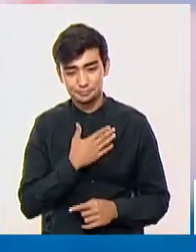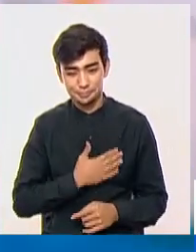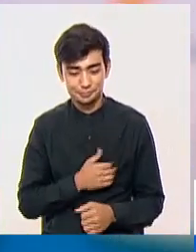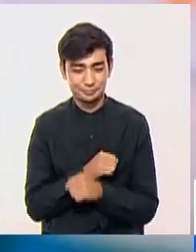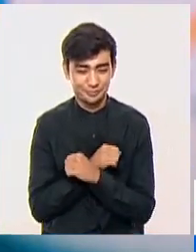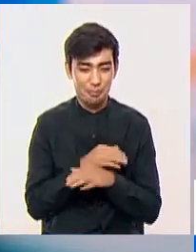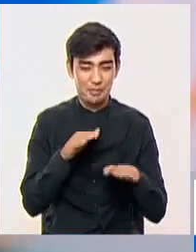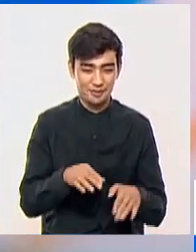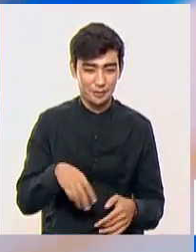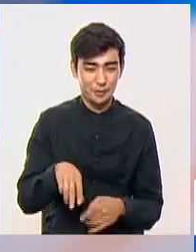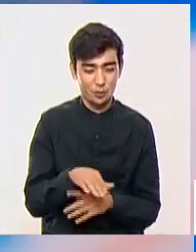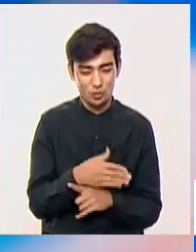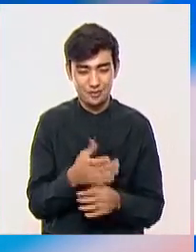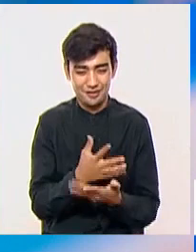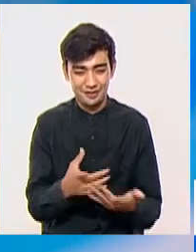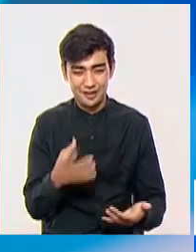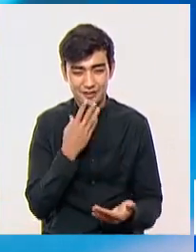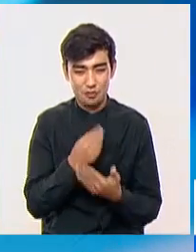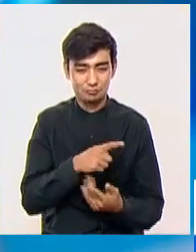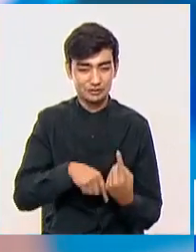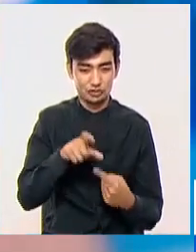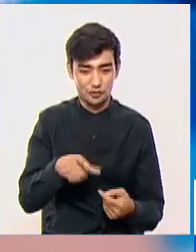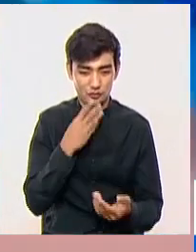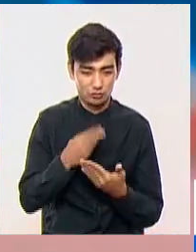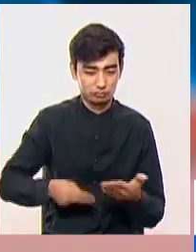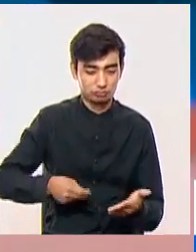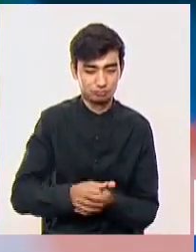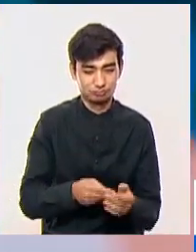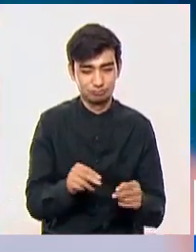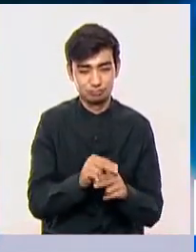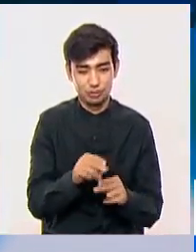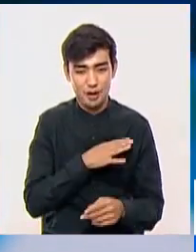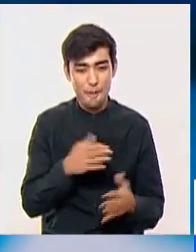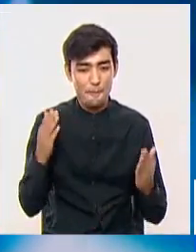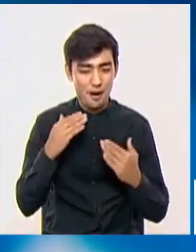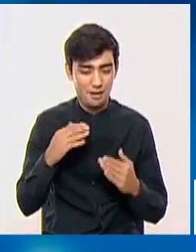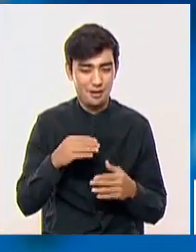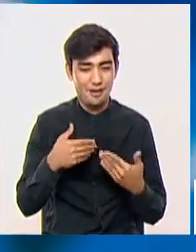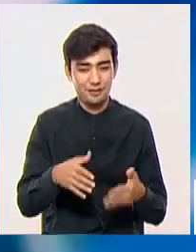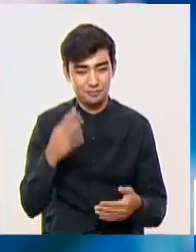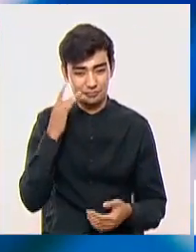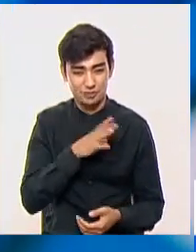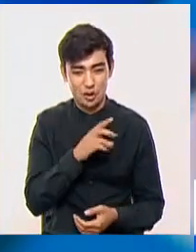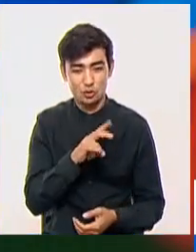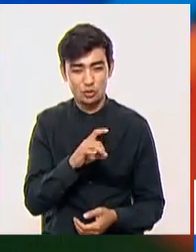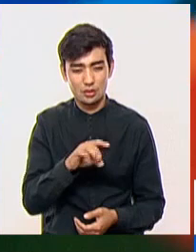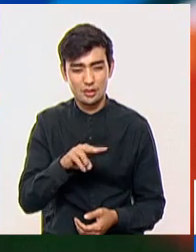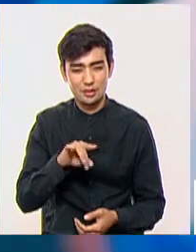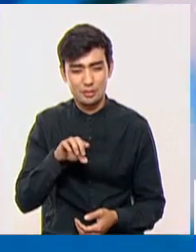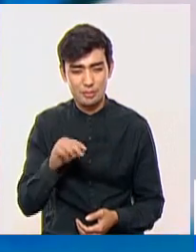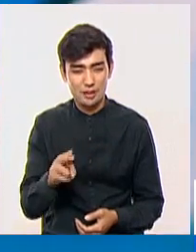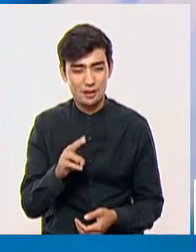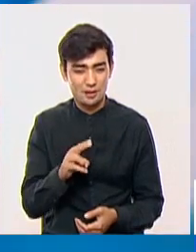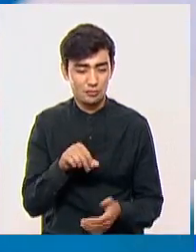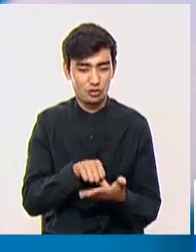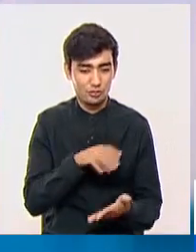демалыс орнын жеке кәсіпкер өз қаражатына салған. Парктің ашылу салтанатына облыс әкімі Нұрлыбек Нәлібаев та қатысты. Одан бөлек